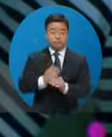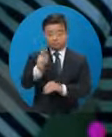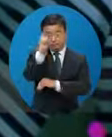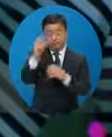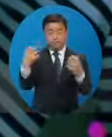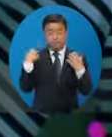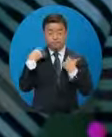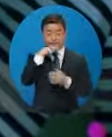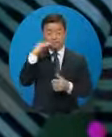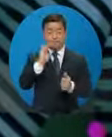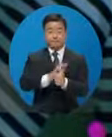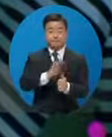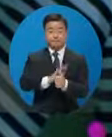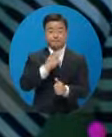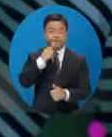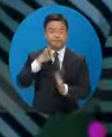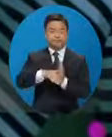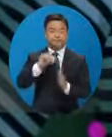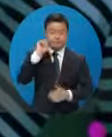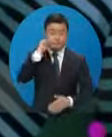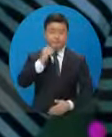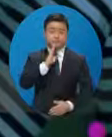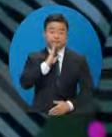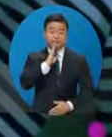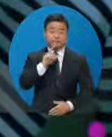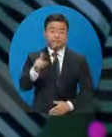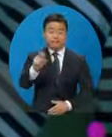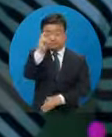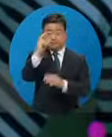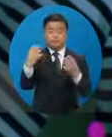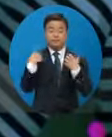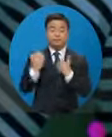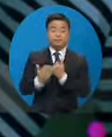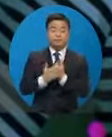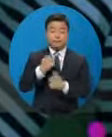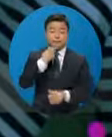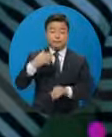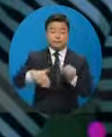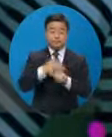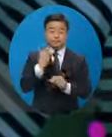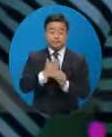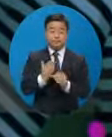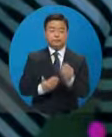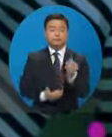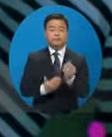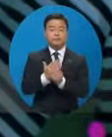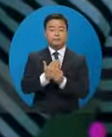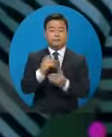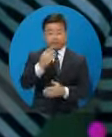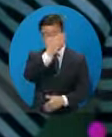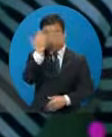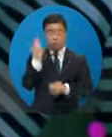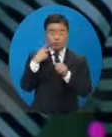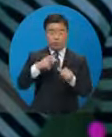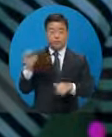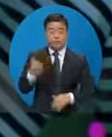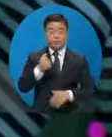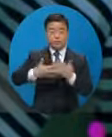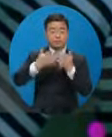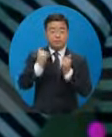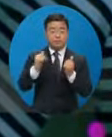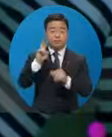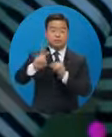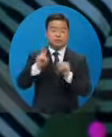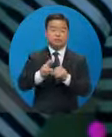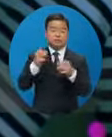support. You know, Nollywood came out with no real government support. So the fact that, you know, young entrepreneurial industry has been able to survive and thrive over the